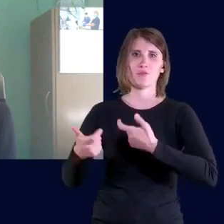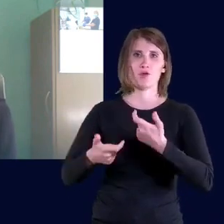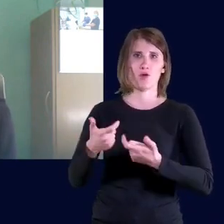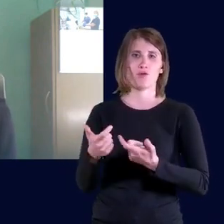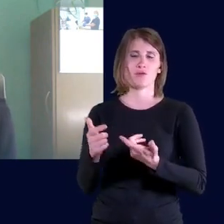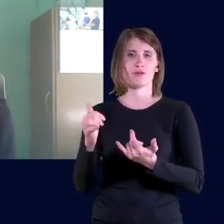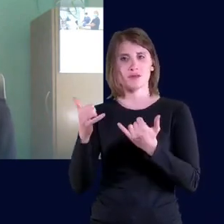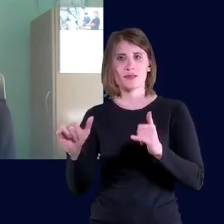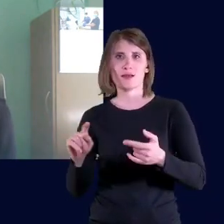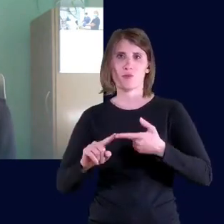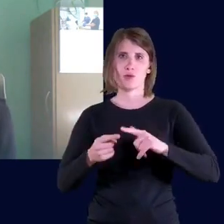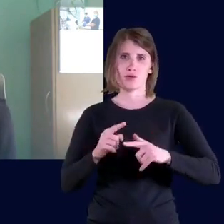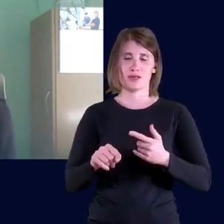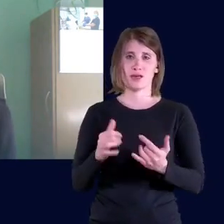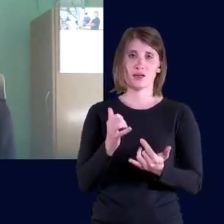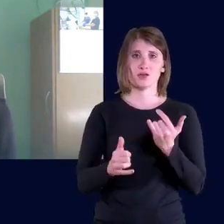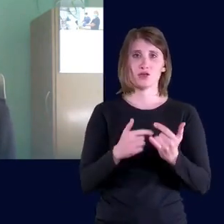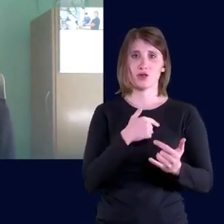udostępnić